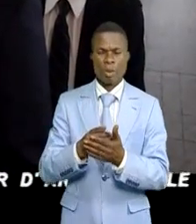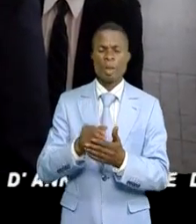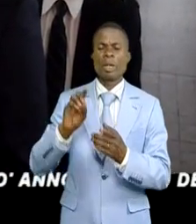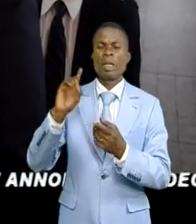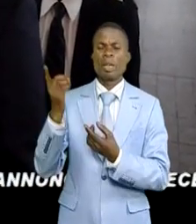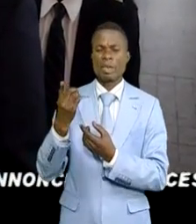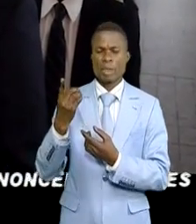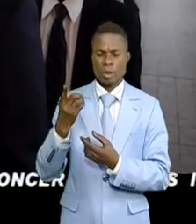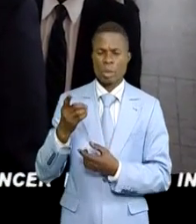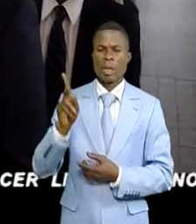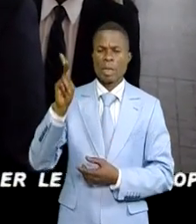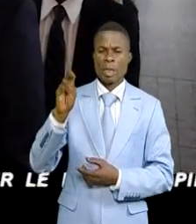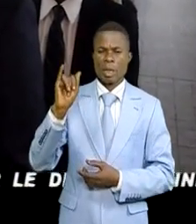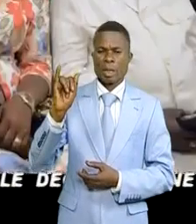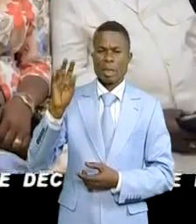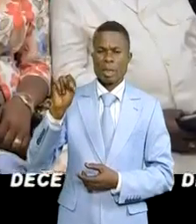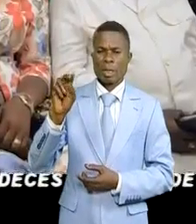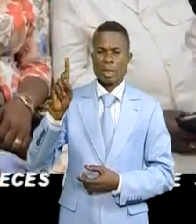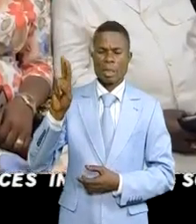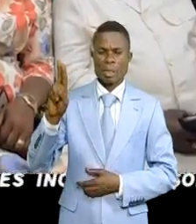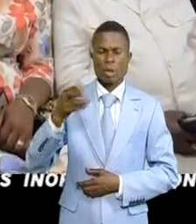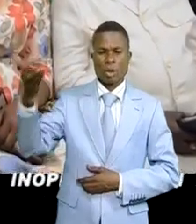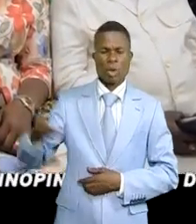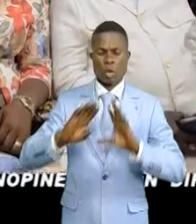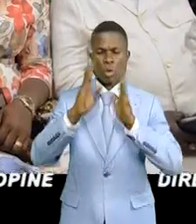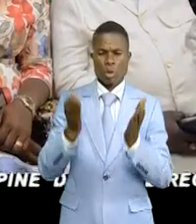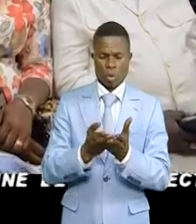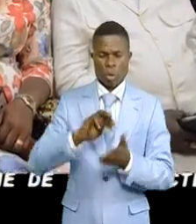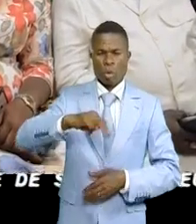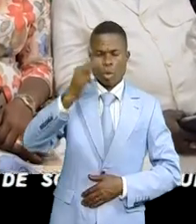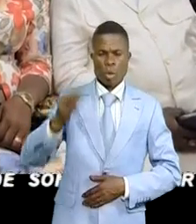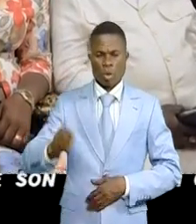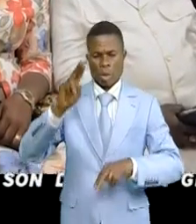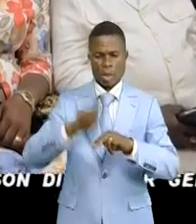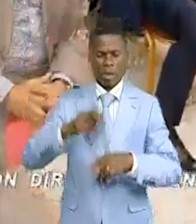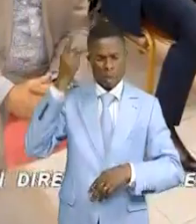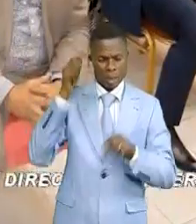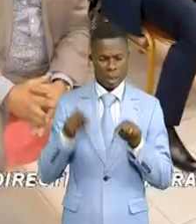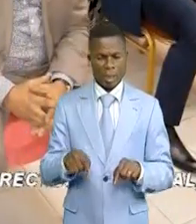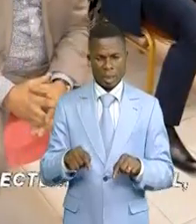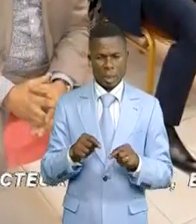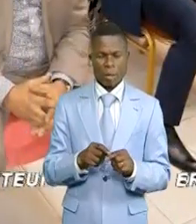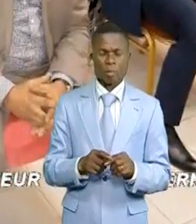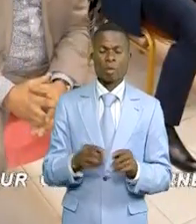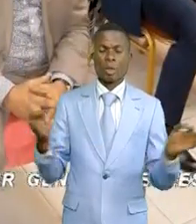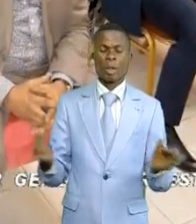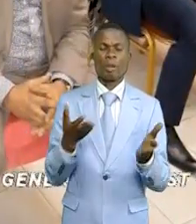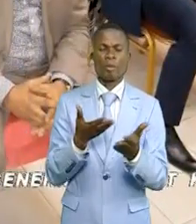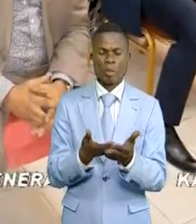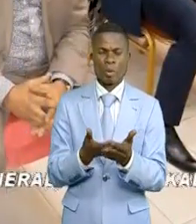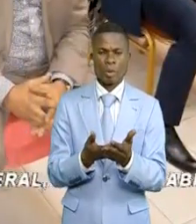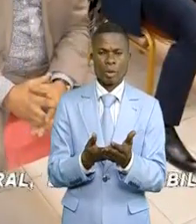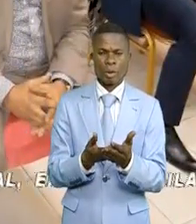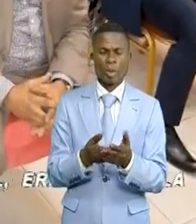Kindu, a été accueilli par la communauté du Maniema vivant à Kinshasa. Cette manifestation a